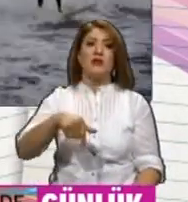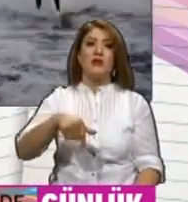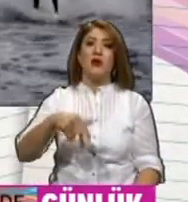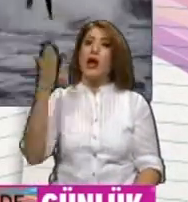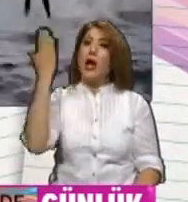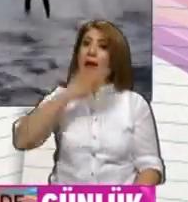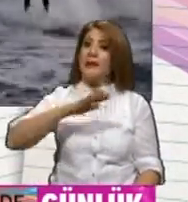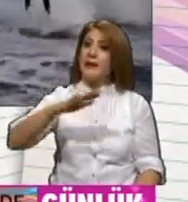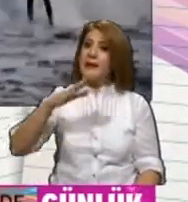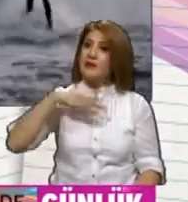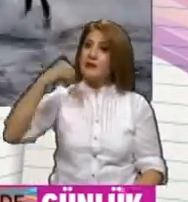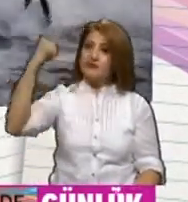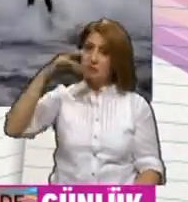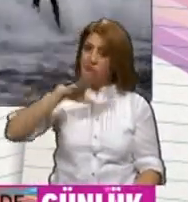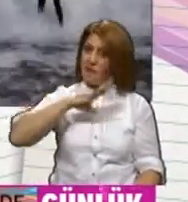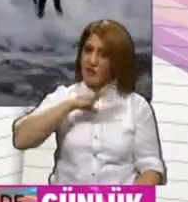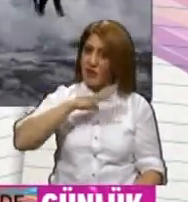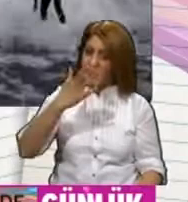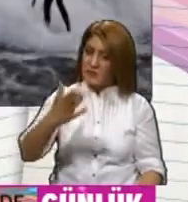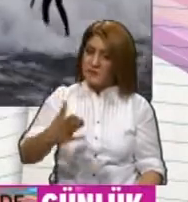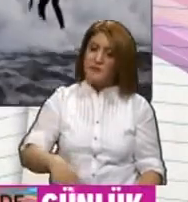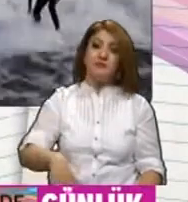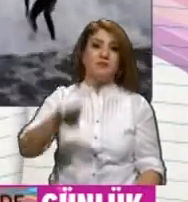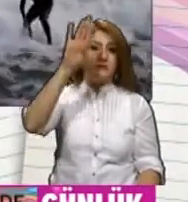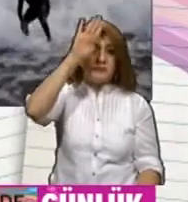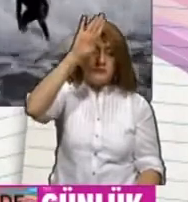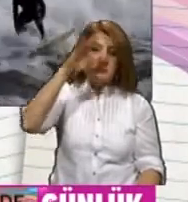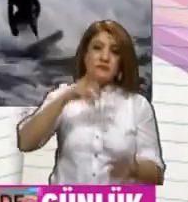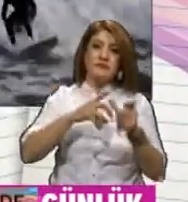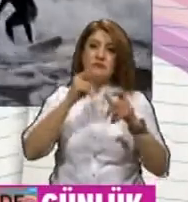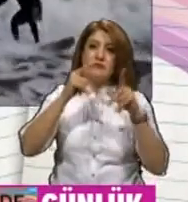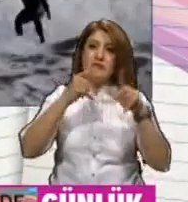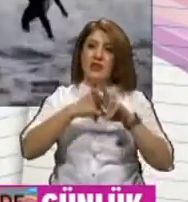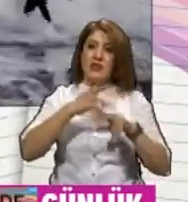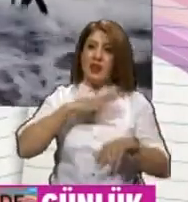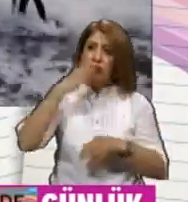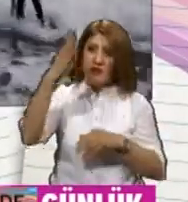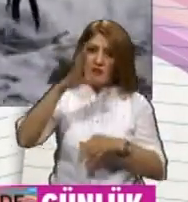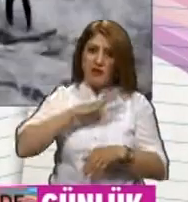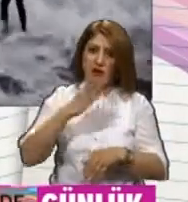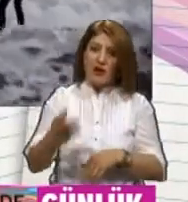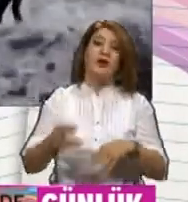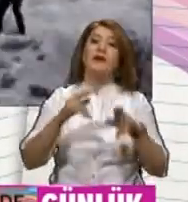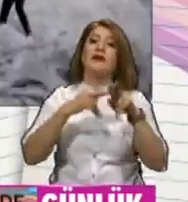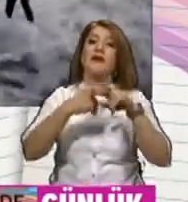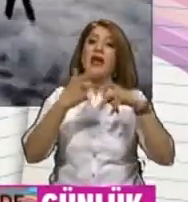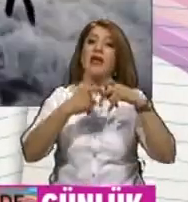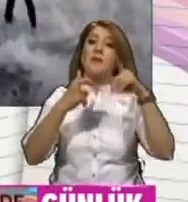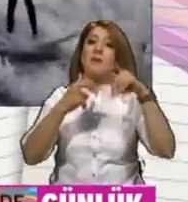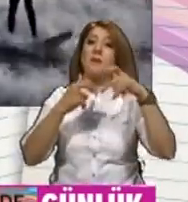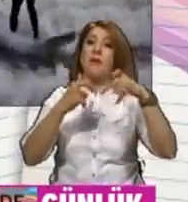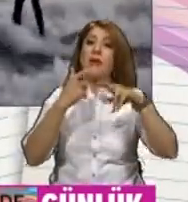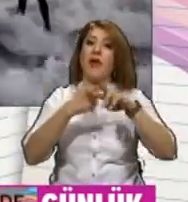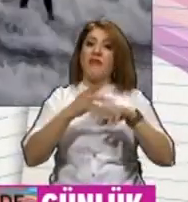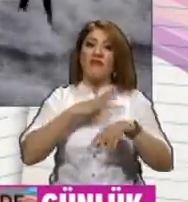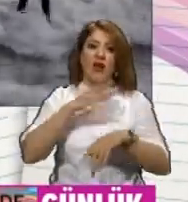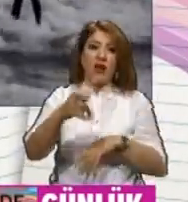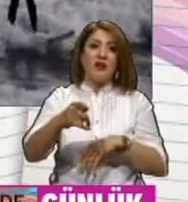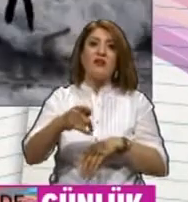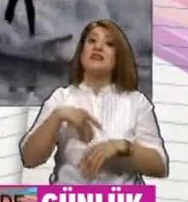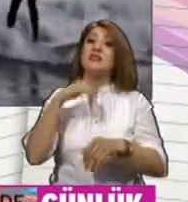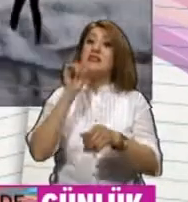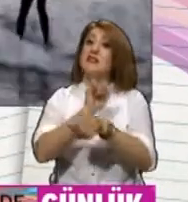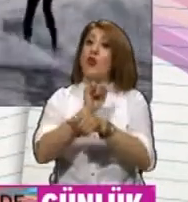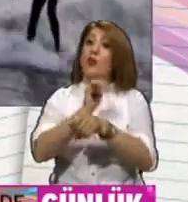Karadeniz kıyısında hala yapan insanlar var. İstanbul, Şile'de yapanlar var. Kerpe'de yapanlar var. Sinop da çok güzel yapılıyor